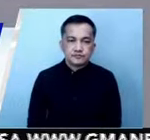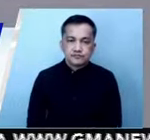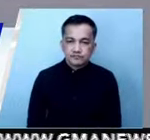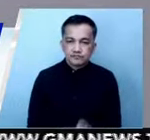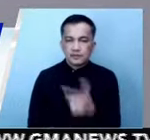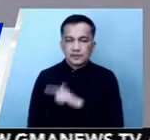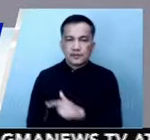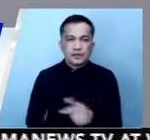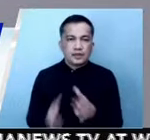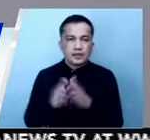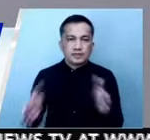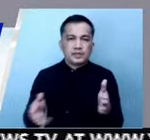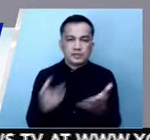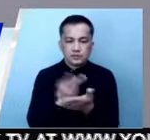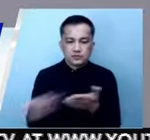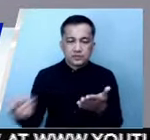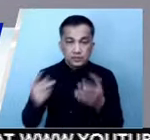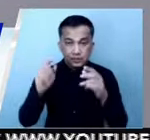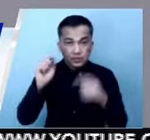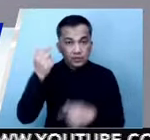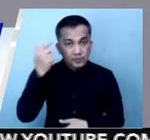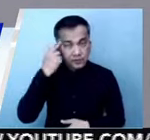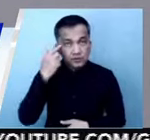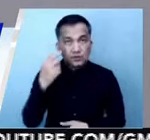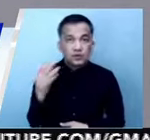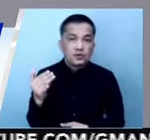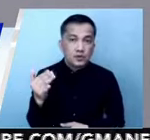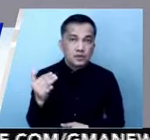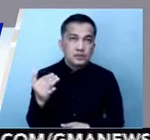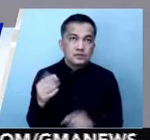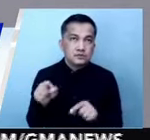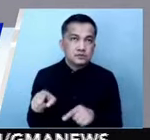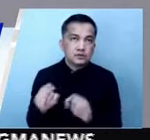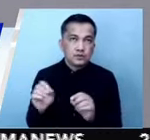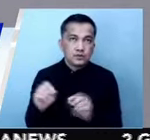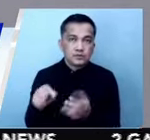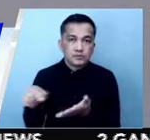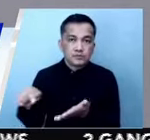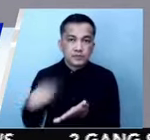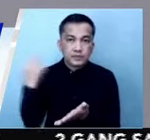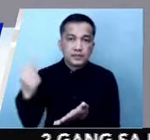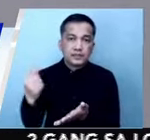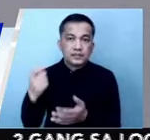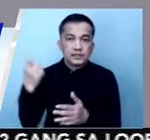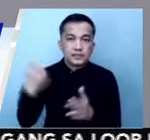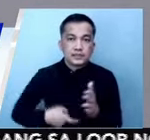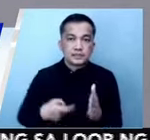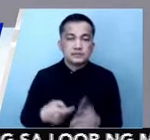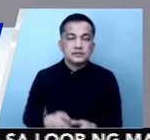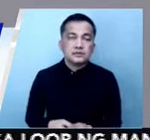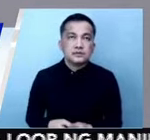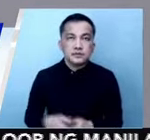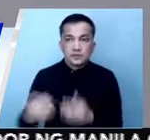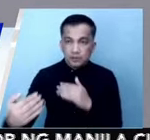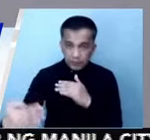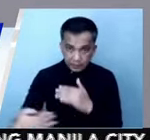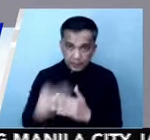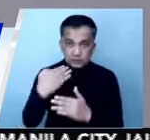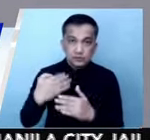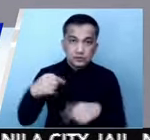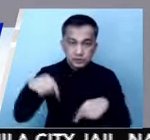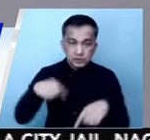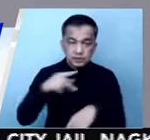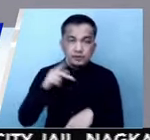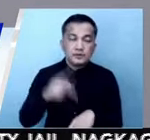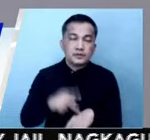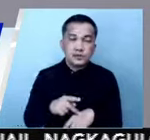ating pamahalaan dahil wala po silang binabayaran na buwis. Pagpasok dito pa lang sa ating bansa, hindi